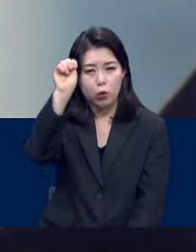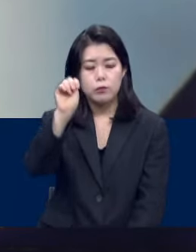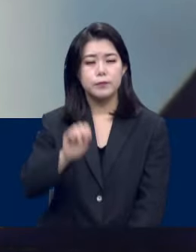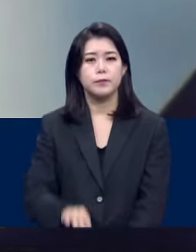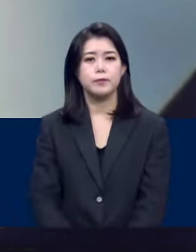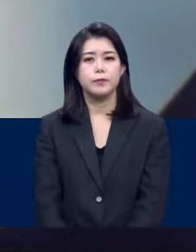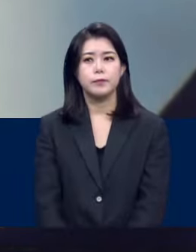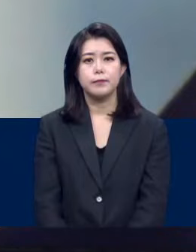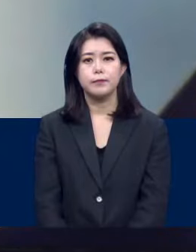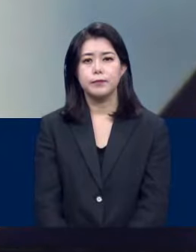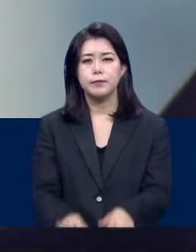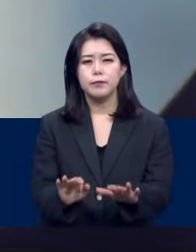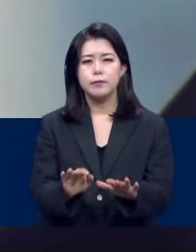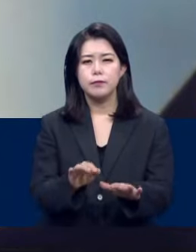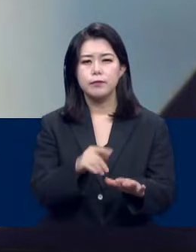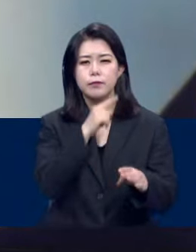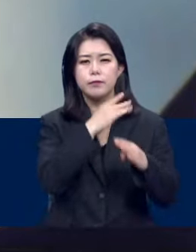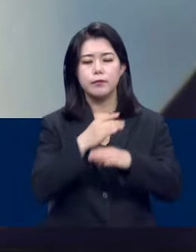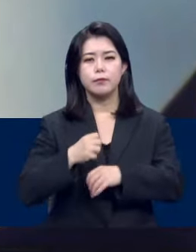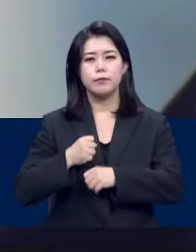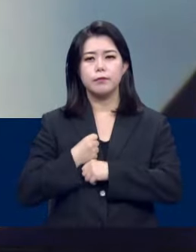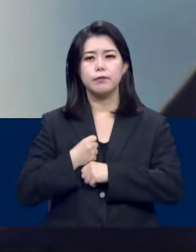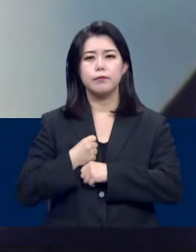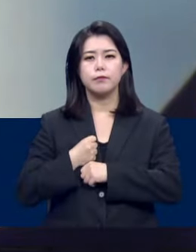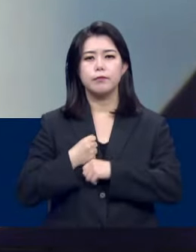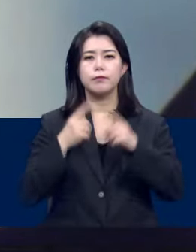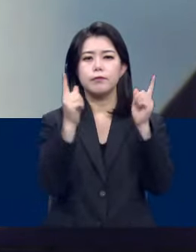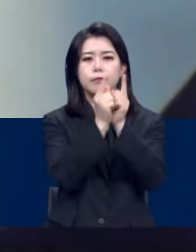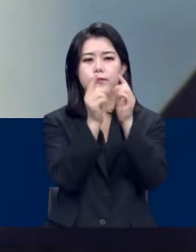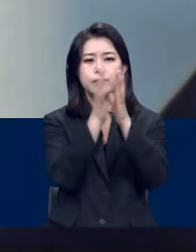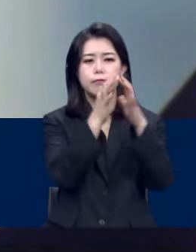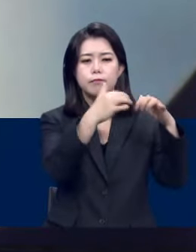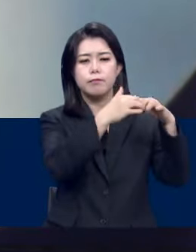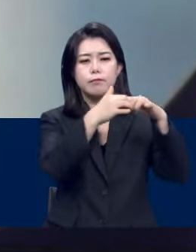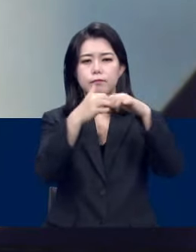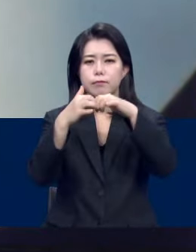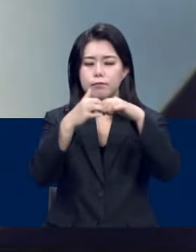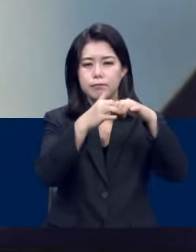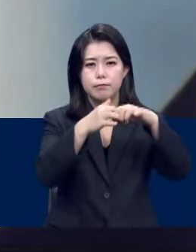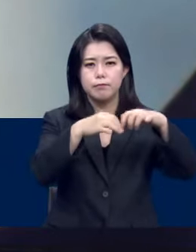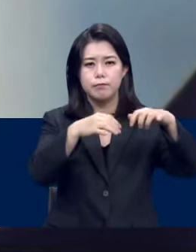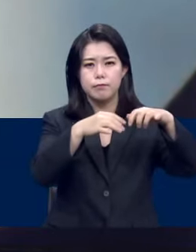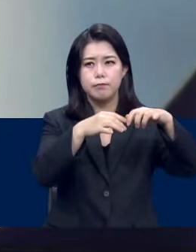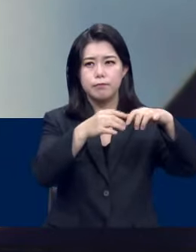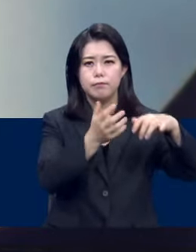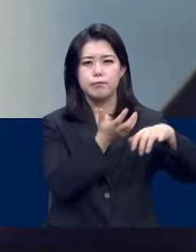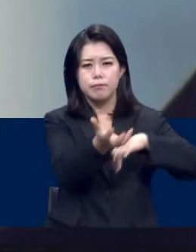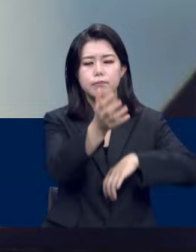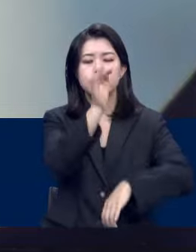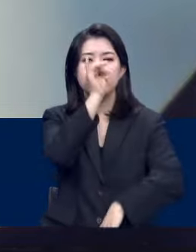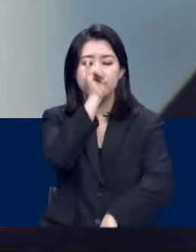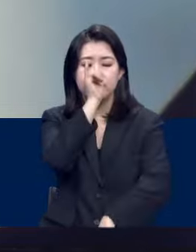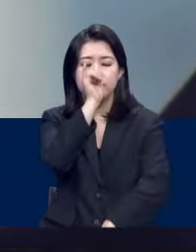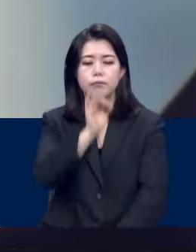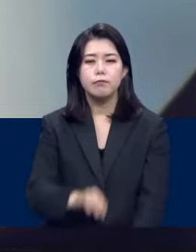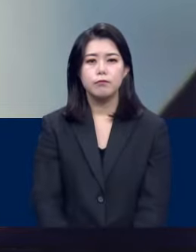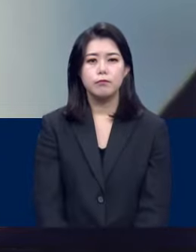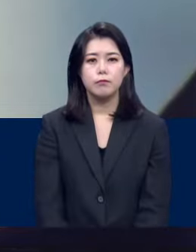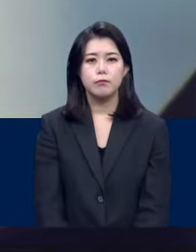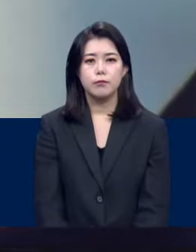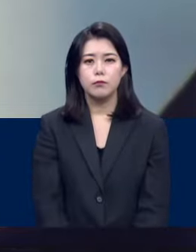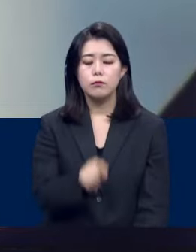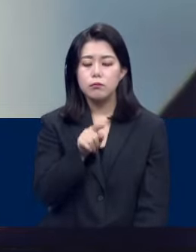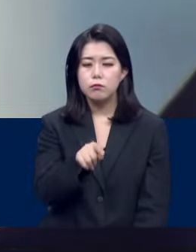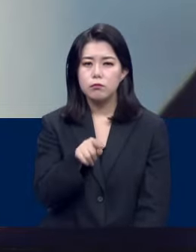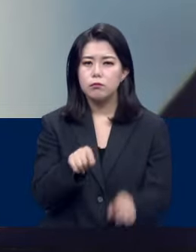내에 곧 북한군이 직접 전투에 투입이 될 거다라고 얘기를 했습니다 근데 여기서